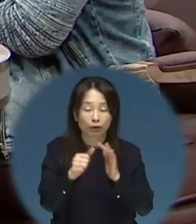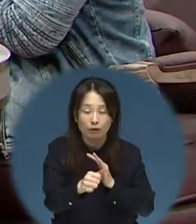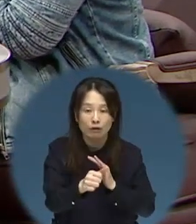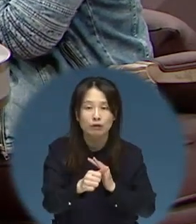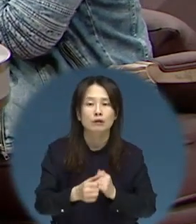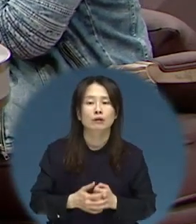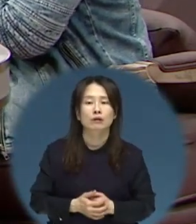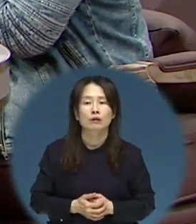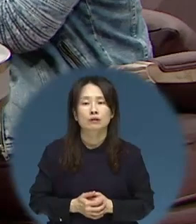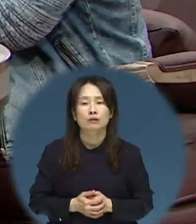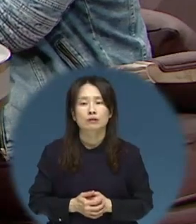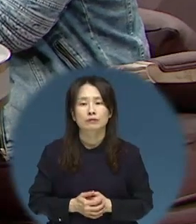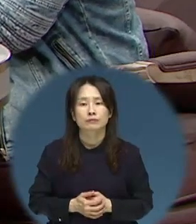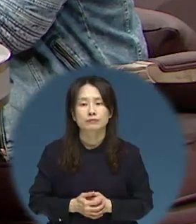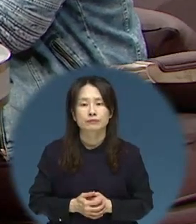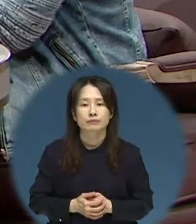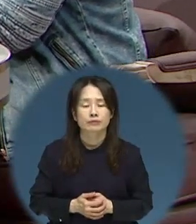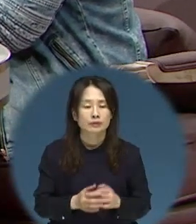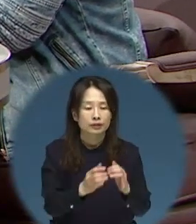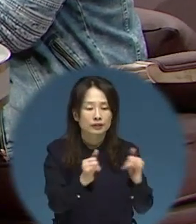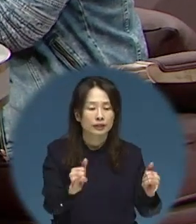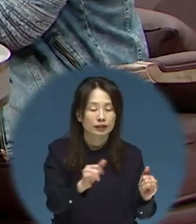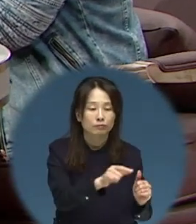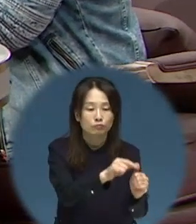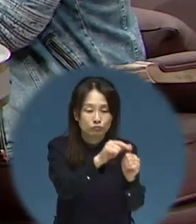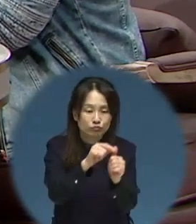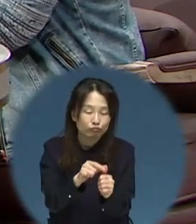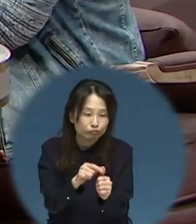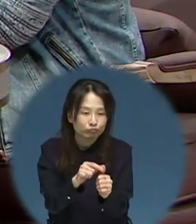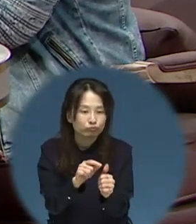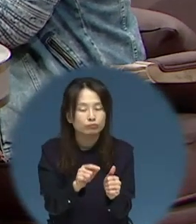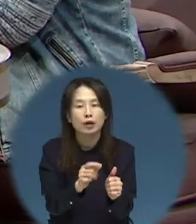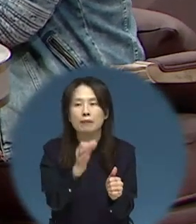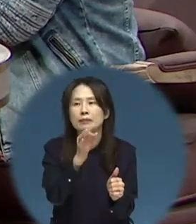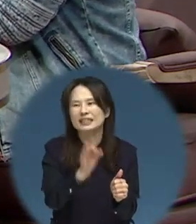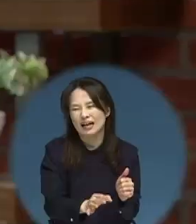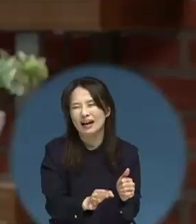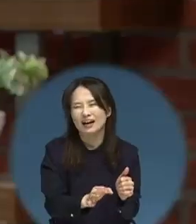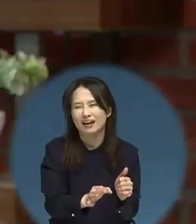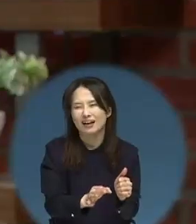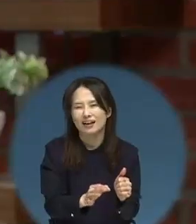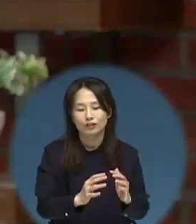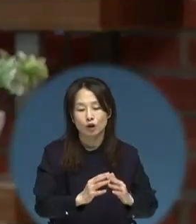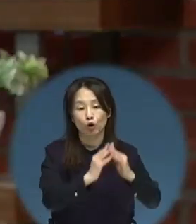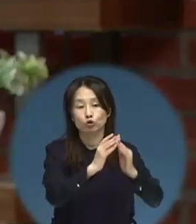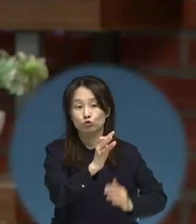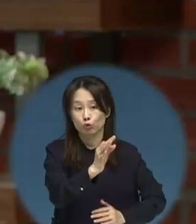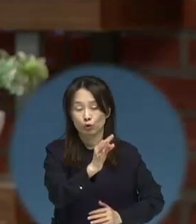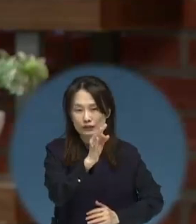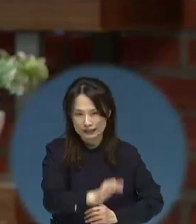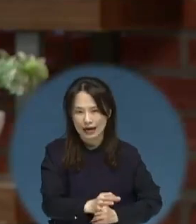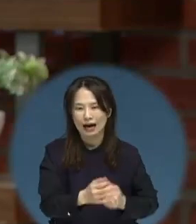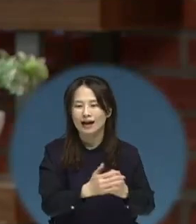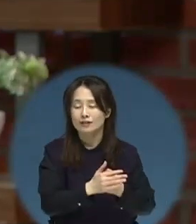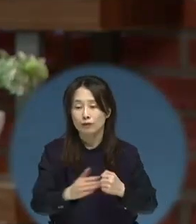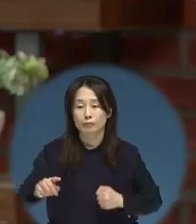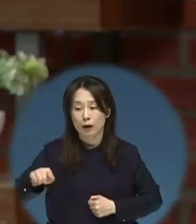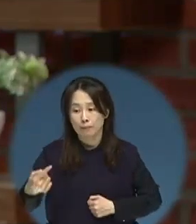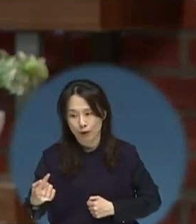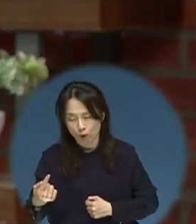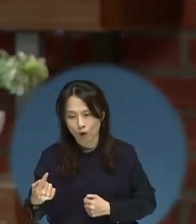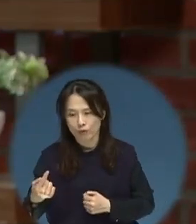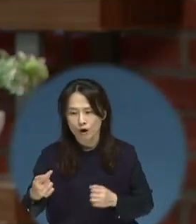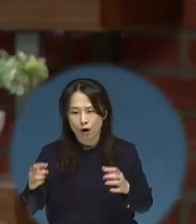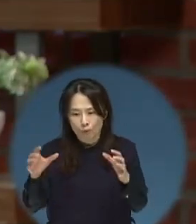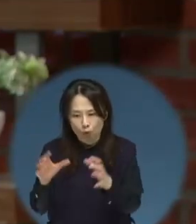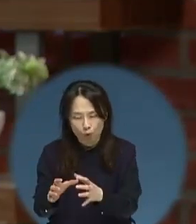좀 계산적인 이야기인데 인건비가 저렴하기도 하고 건축비가 저렴하기 때문에 그렇죠. 우리 100원으로 낼 수 있는 가치가 가장 큰 곳.